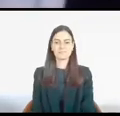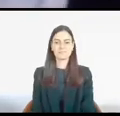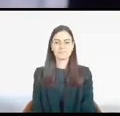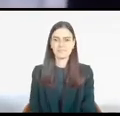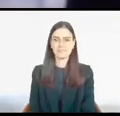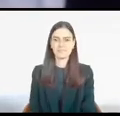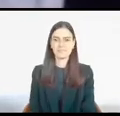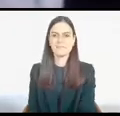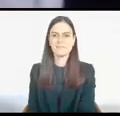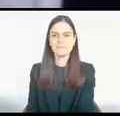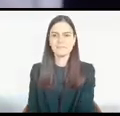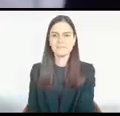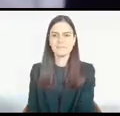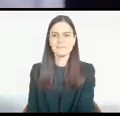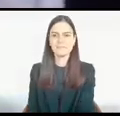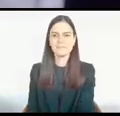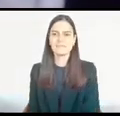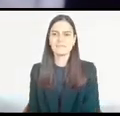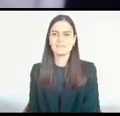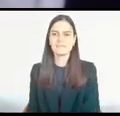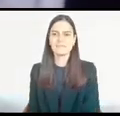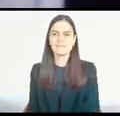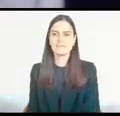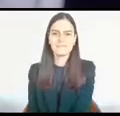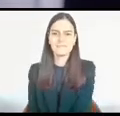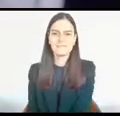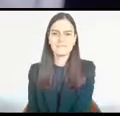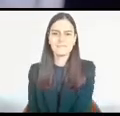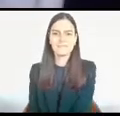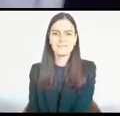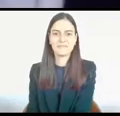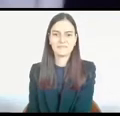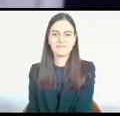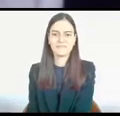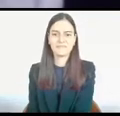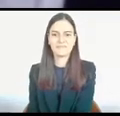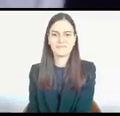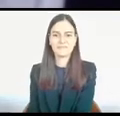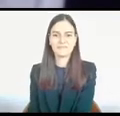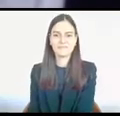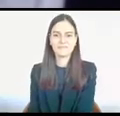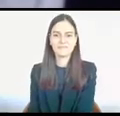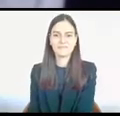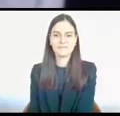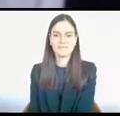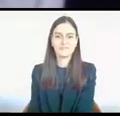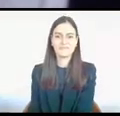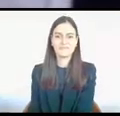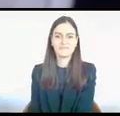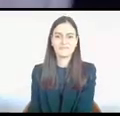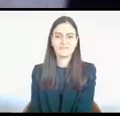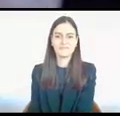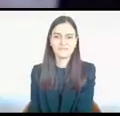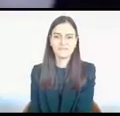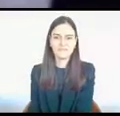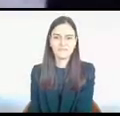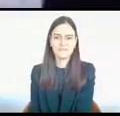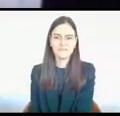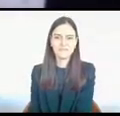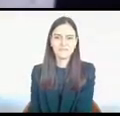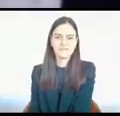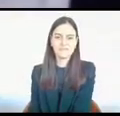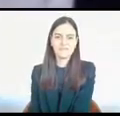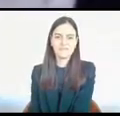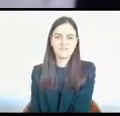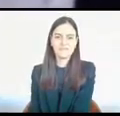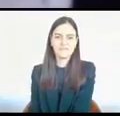à vos questions. Vous, les internautes, vous avez très, très, très nombreux à nous en poser ces questions lors de votre inscription. Et vous pouvez d'ailleurs continuer à